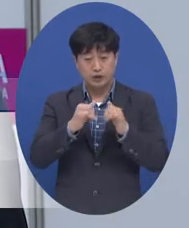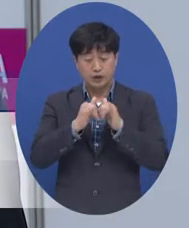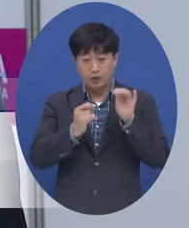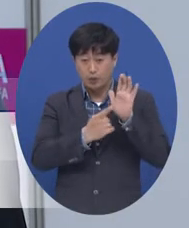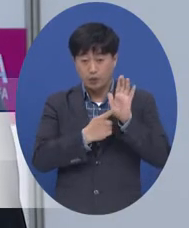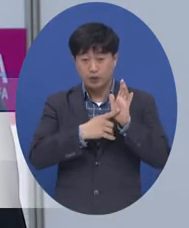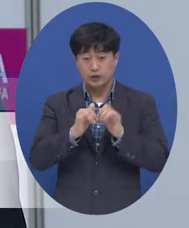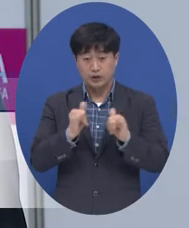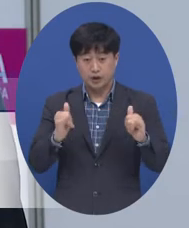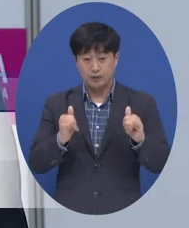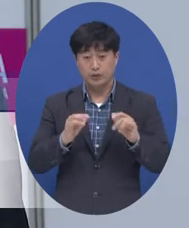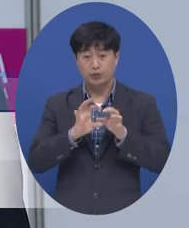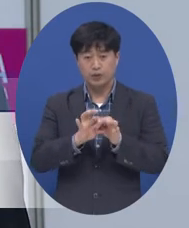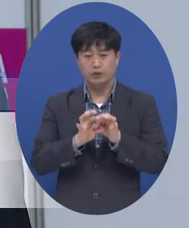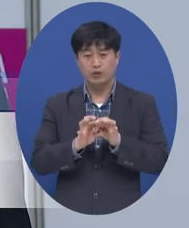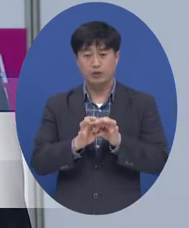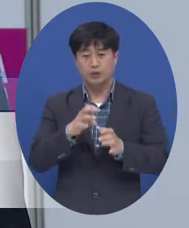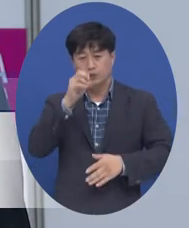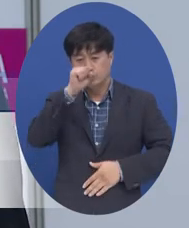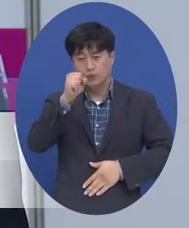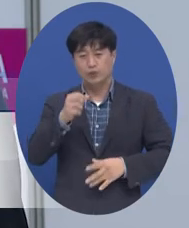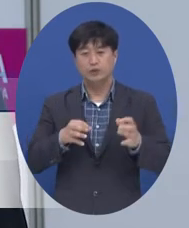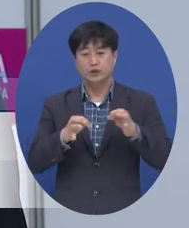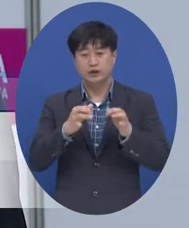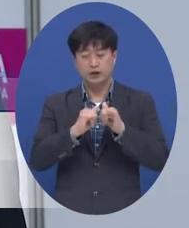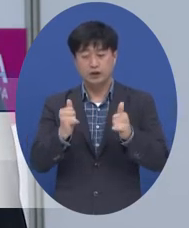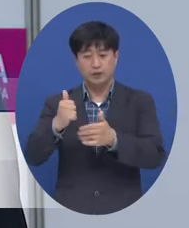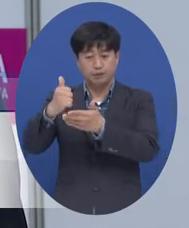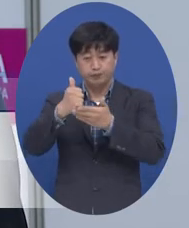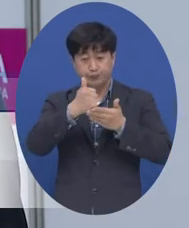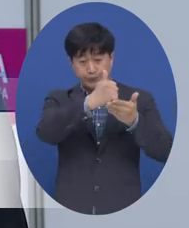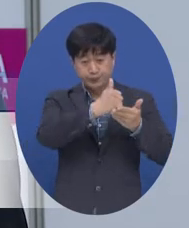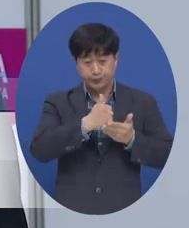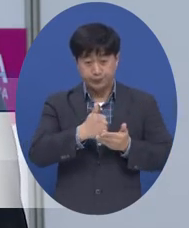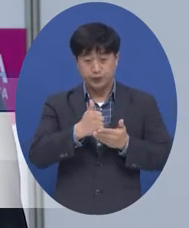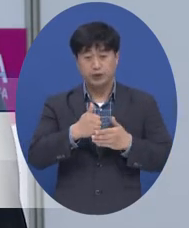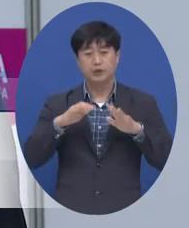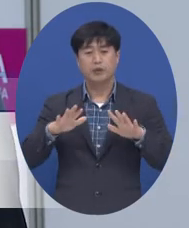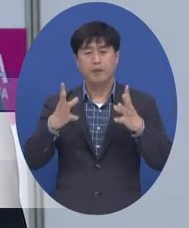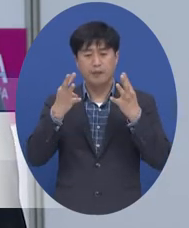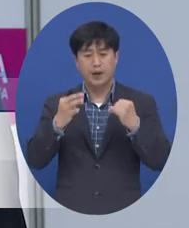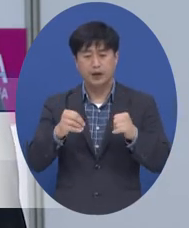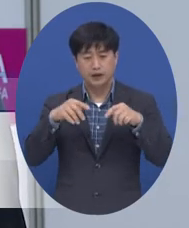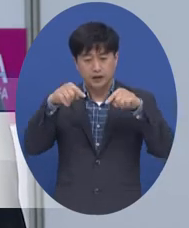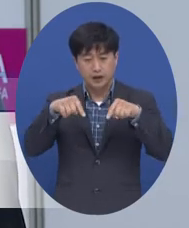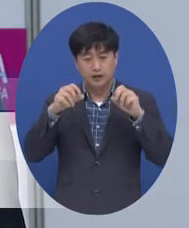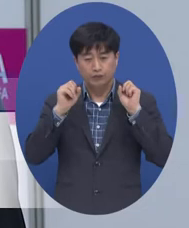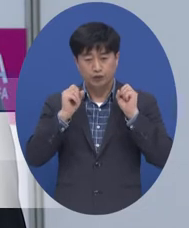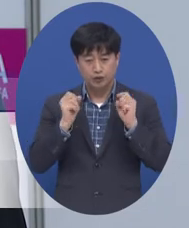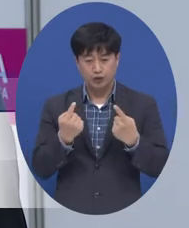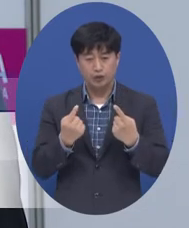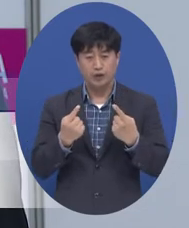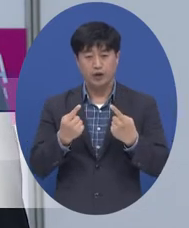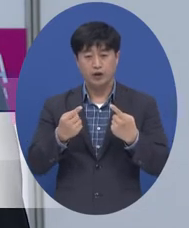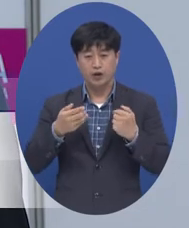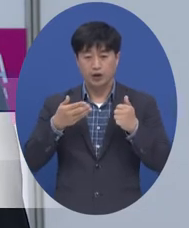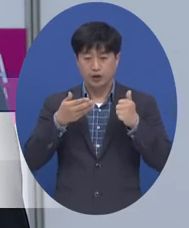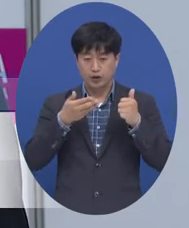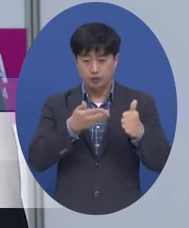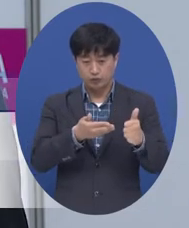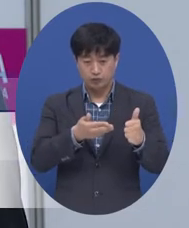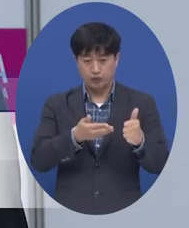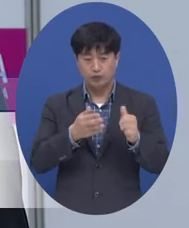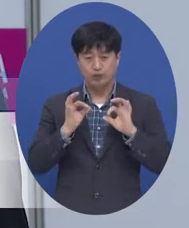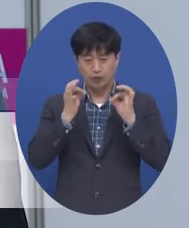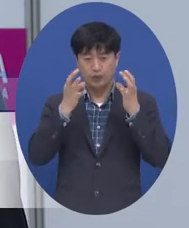마케터를 이용을 해서 아주 양질의 그 바이어를 섭외해서 이번에 많은 그 상담 기회를 할 수 있도록 저희가